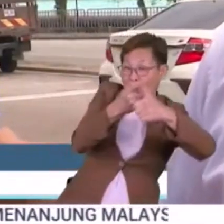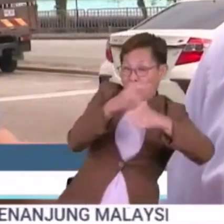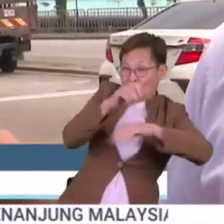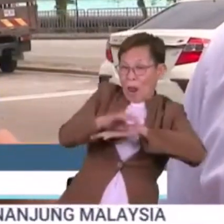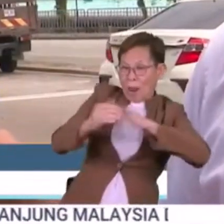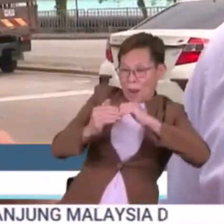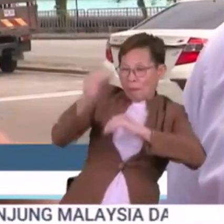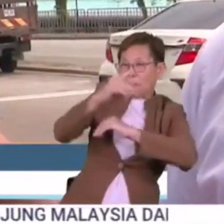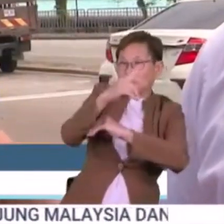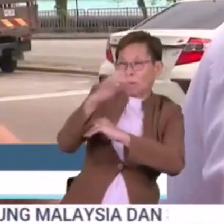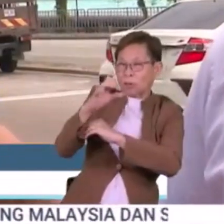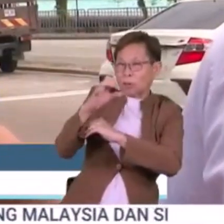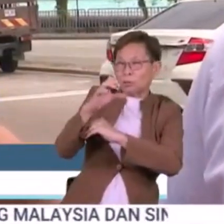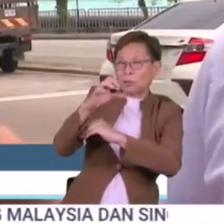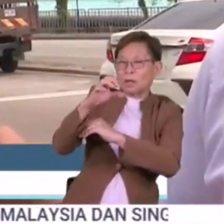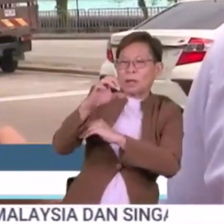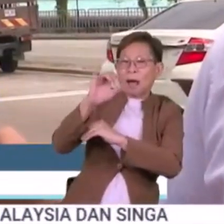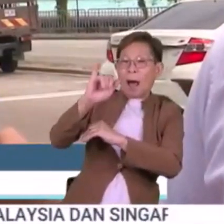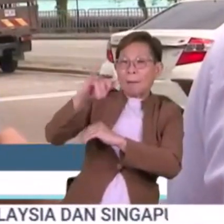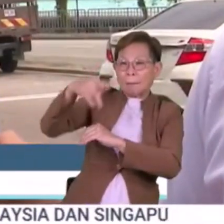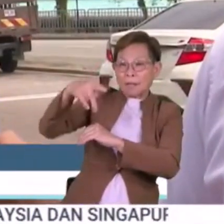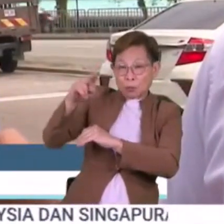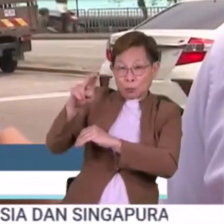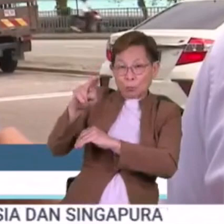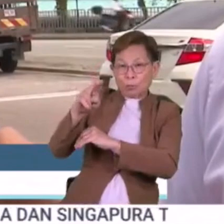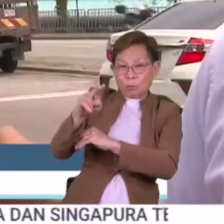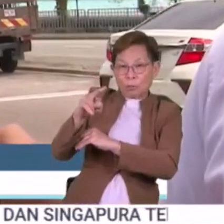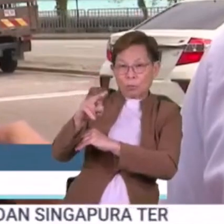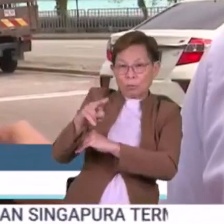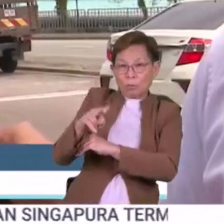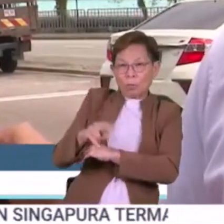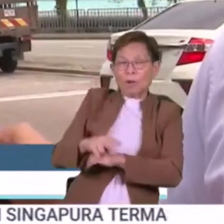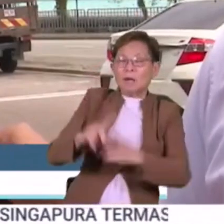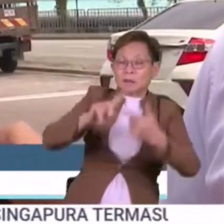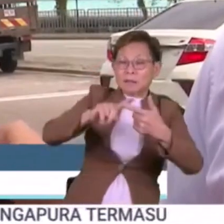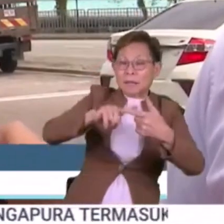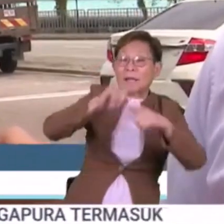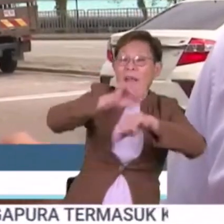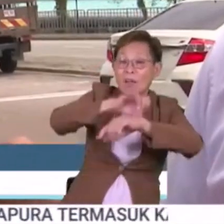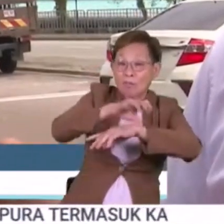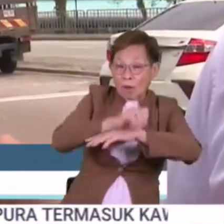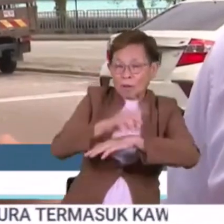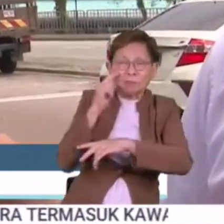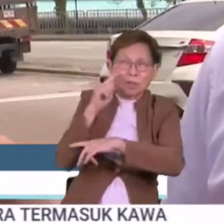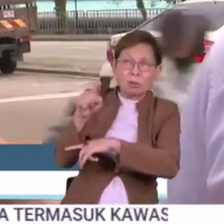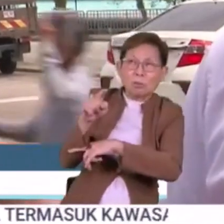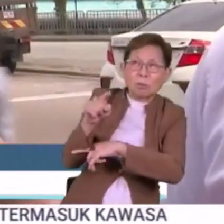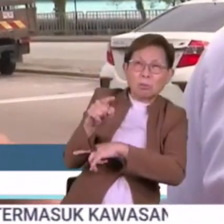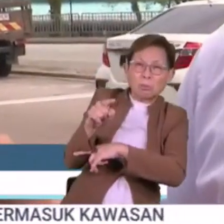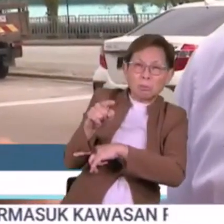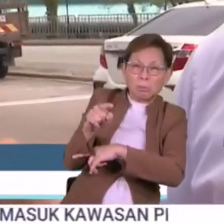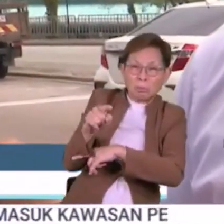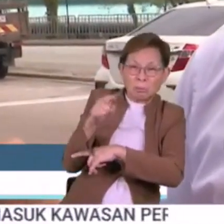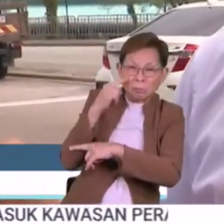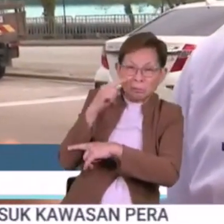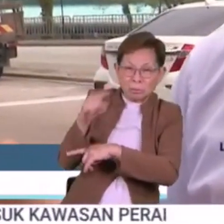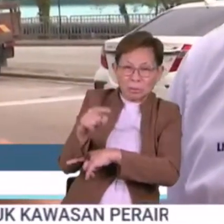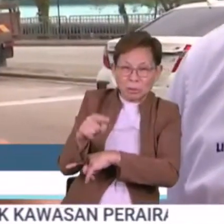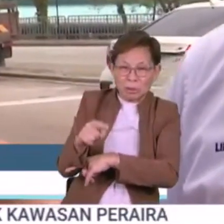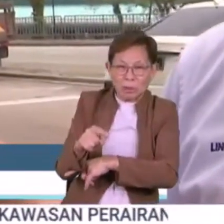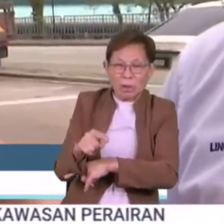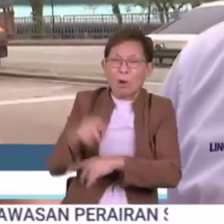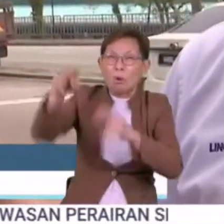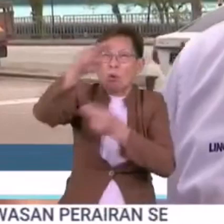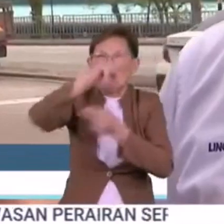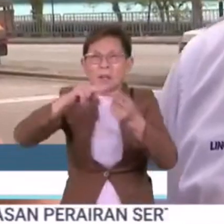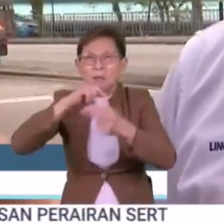dah lebih daripada 100, kita advise dia kurangkan aktiviti luar. Lepas tu second advice, kita tengokkan keadaan dia. Kalau dah betul-betul tidak